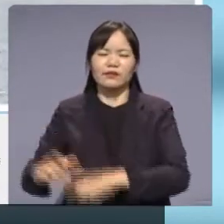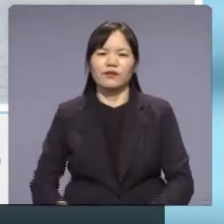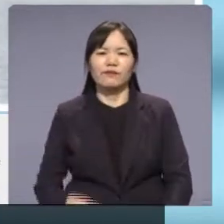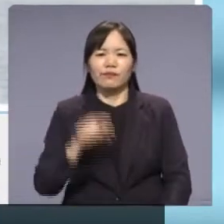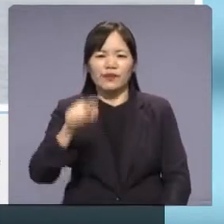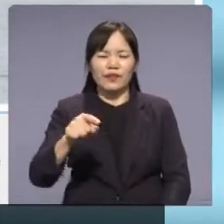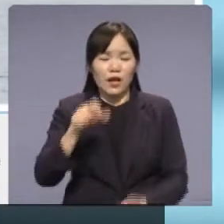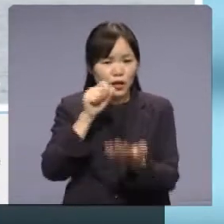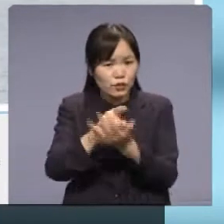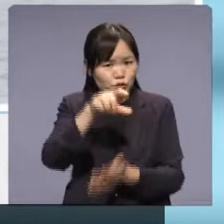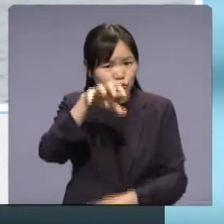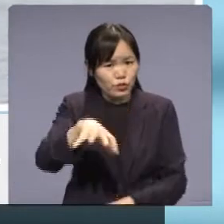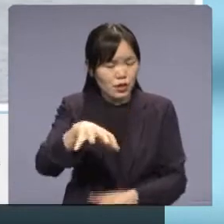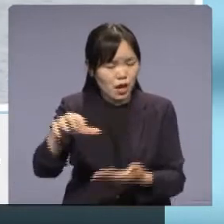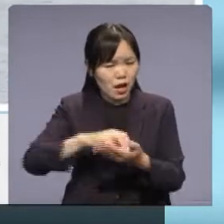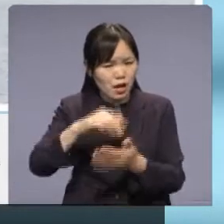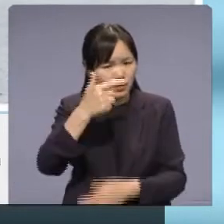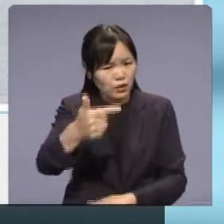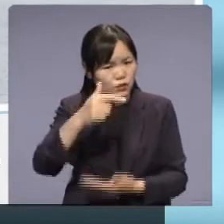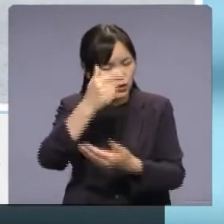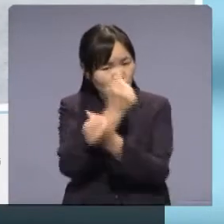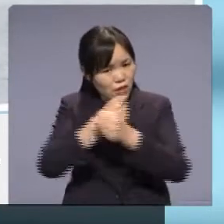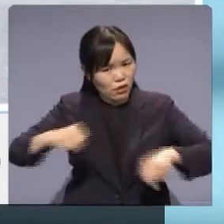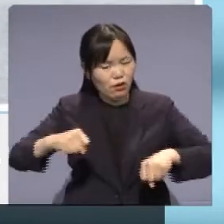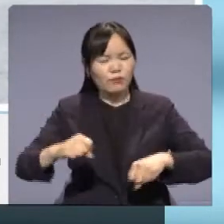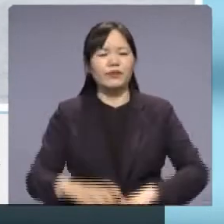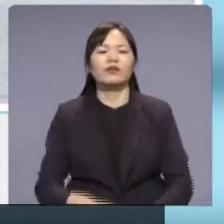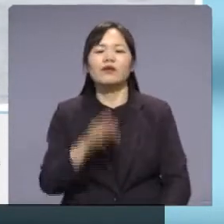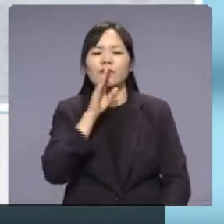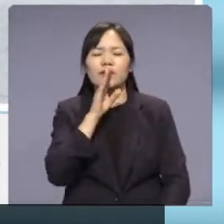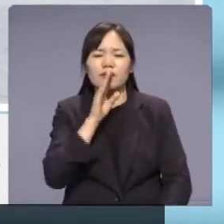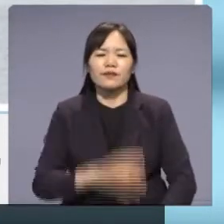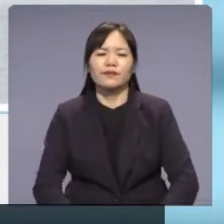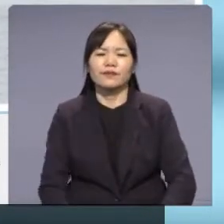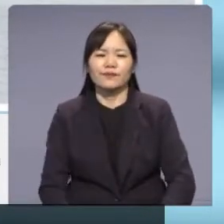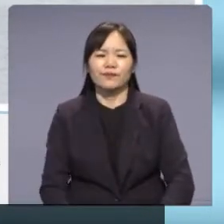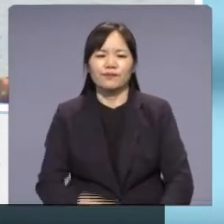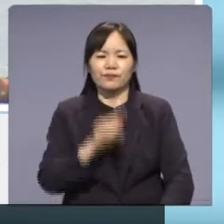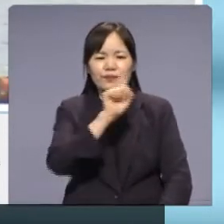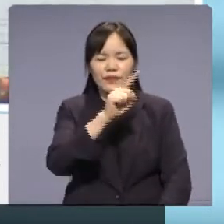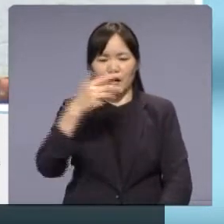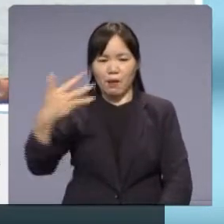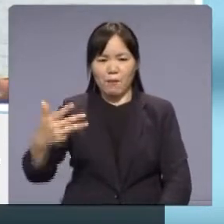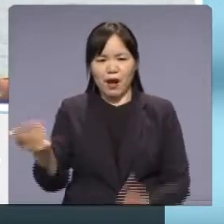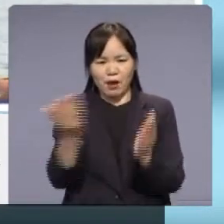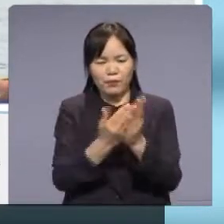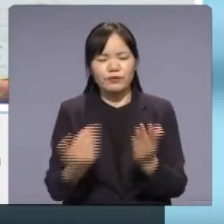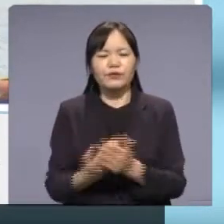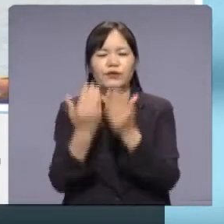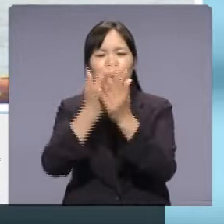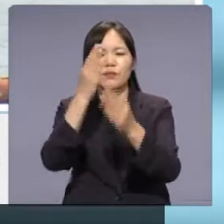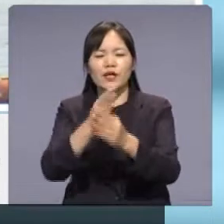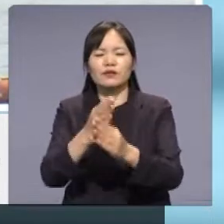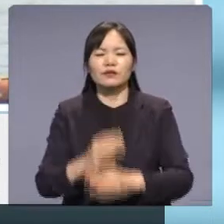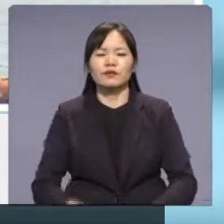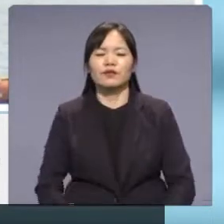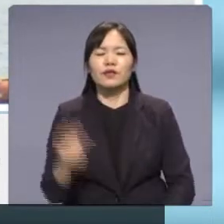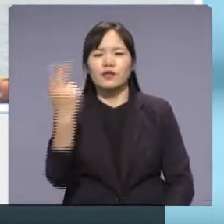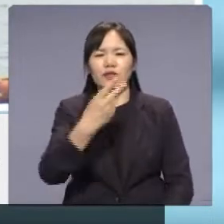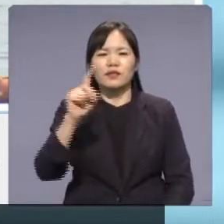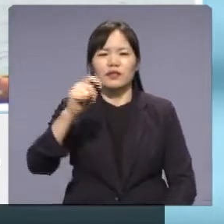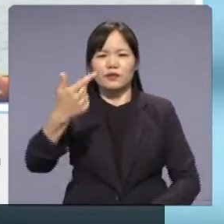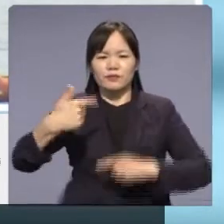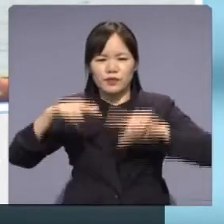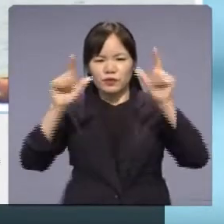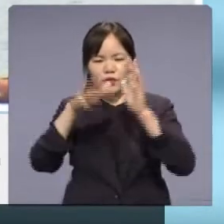면적에 축구장 한 6개 정도 그 정도 되죠. 예. 예, 예. 그래서 지금 18부두 개발을 하고 있는데